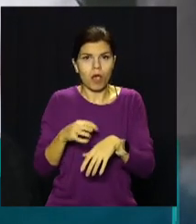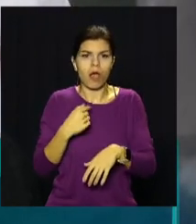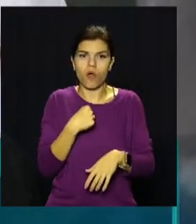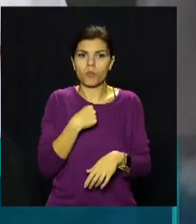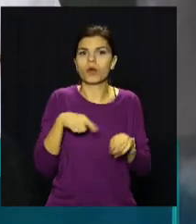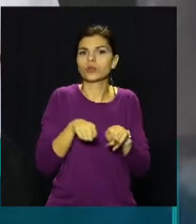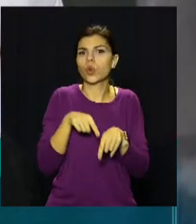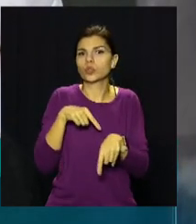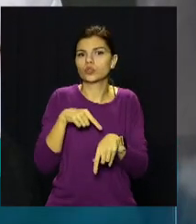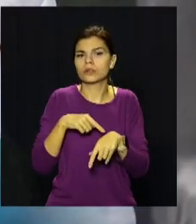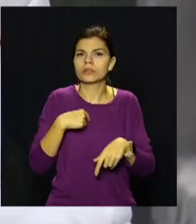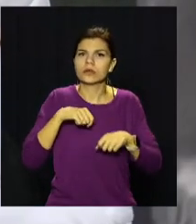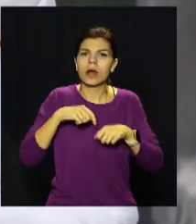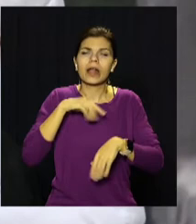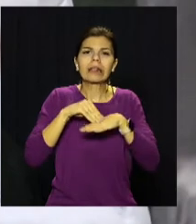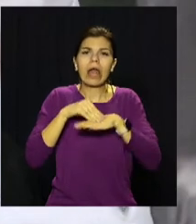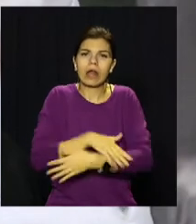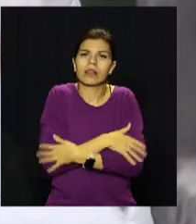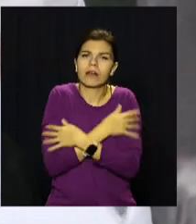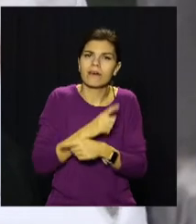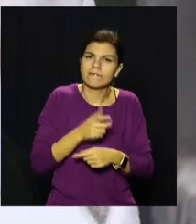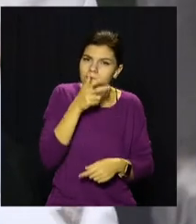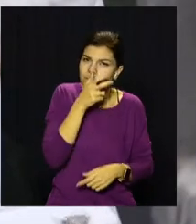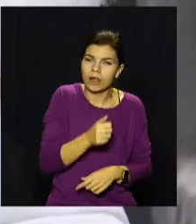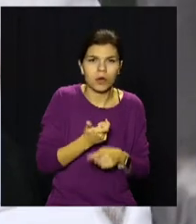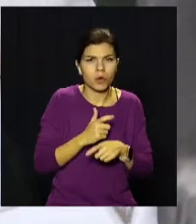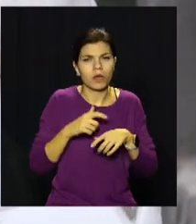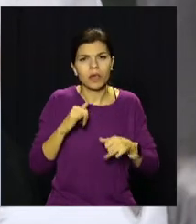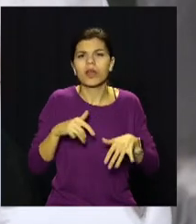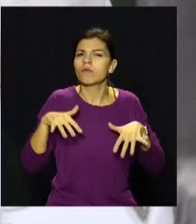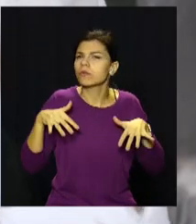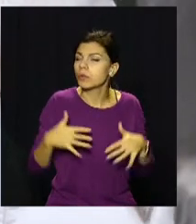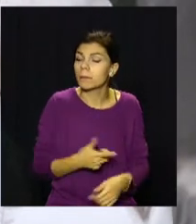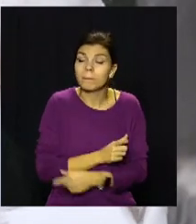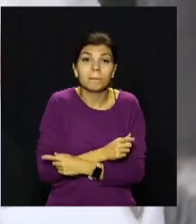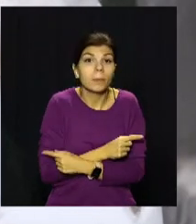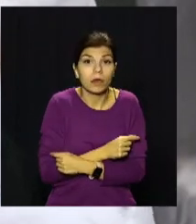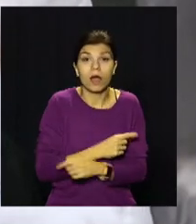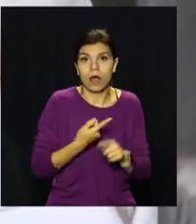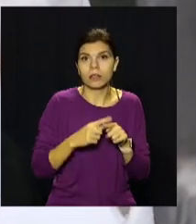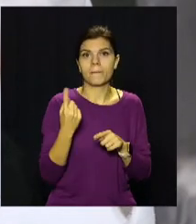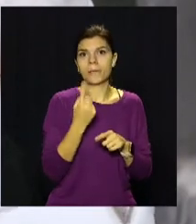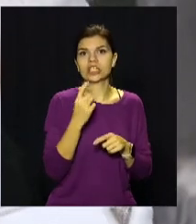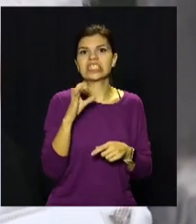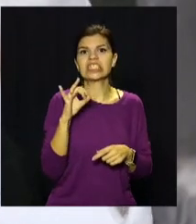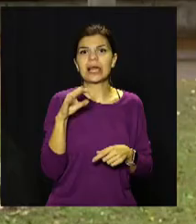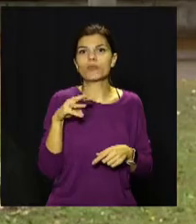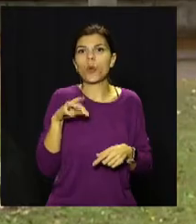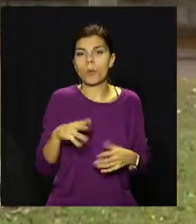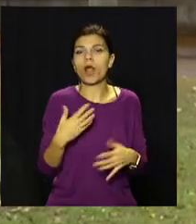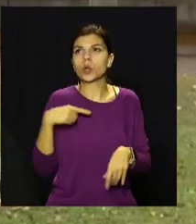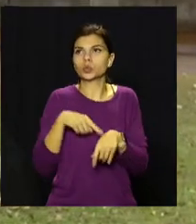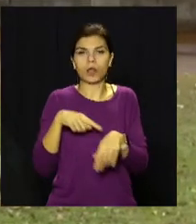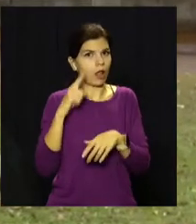така сильна ломота в тілі і дуже велика втома. Оце перші симптоми, які з'явились в мене.